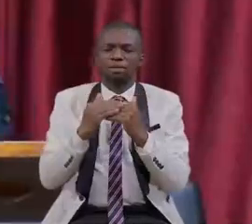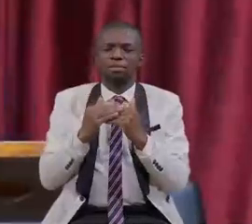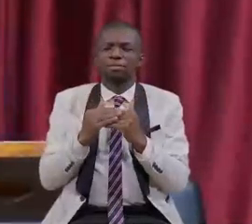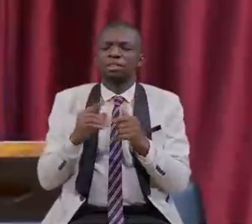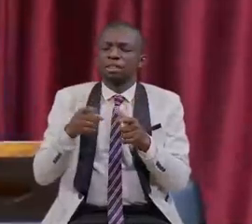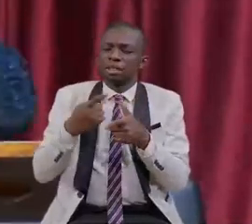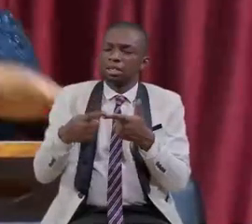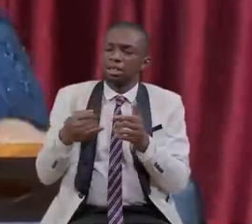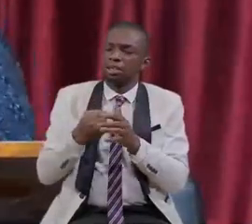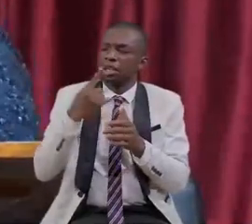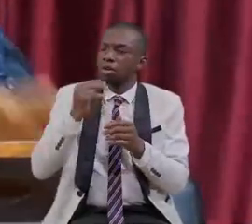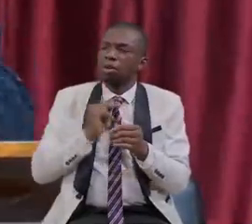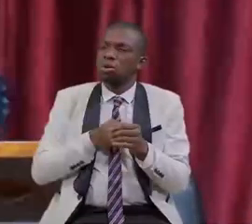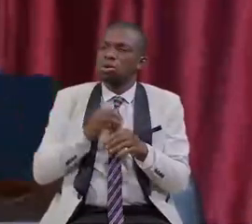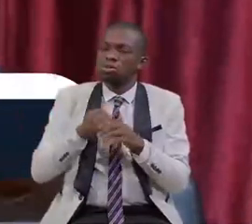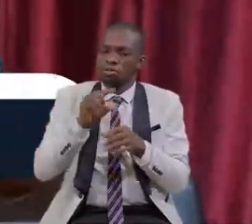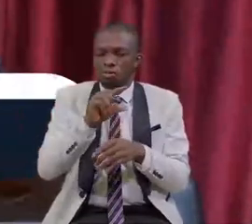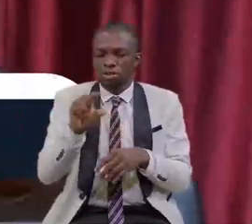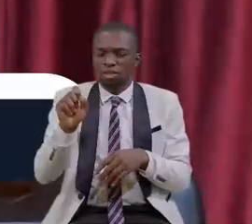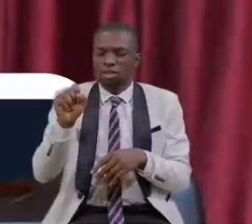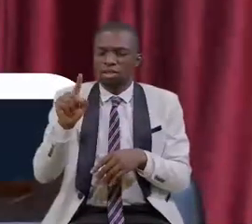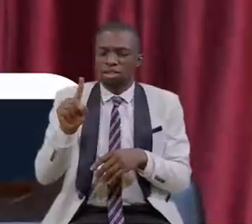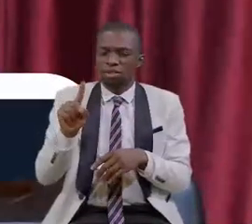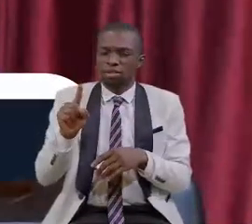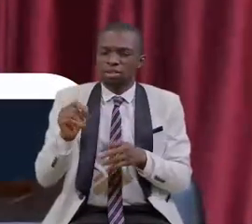Et puis il dit au verset 11,